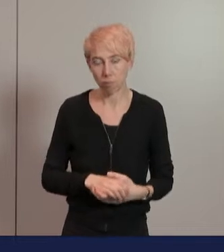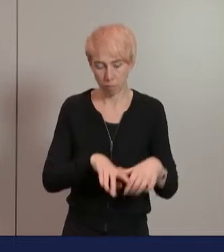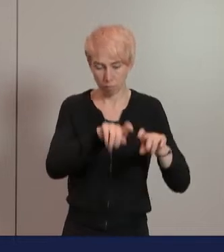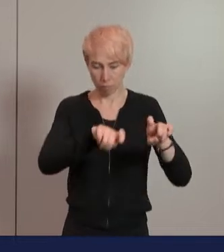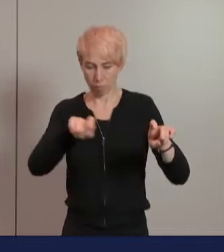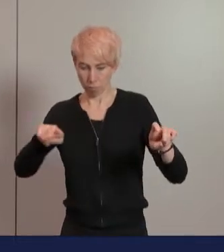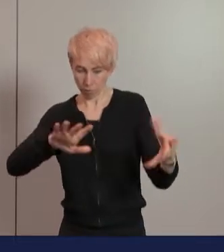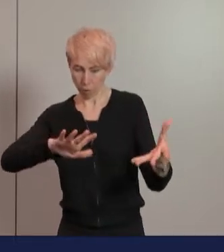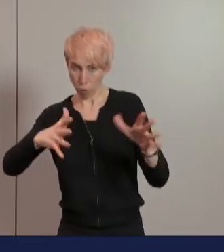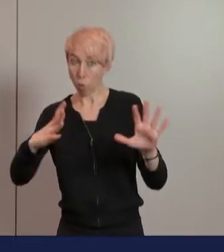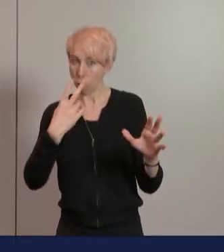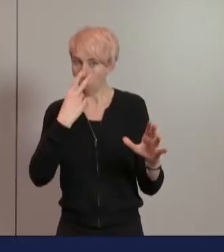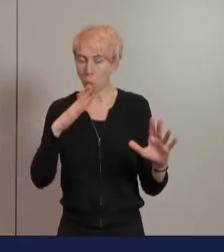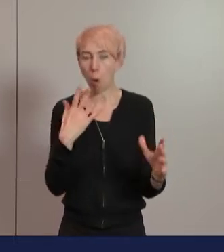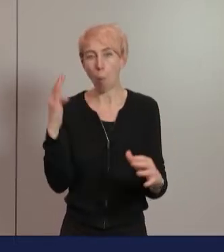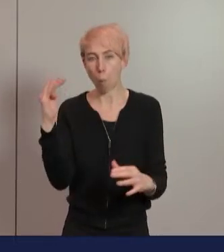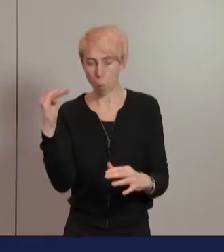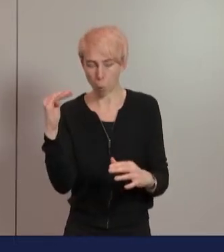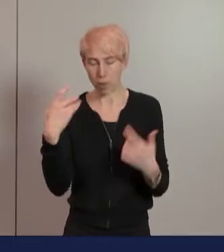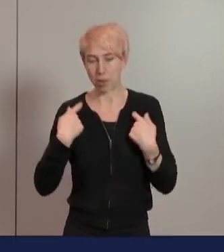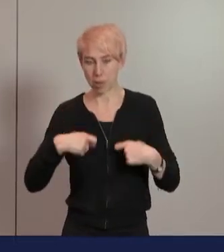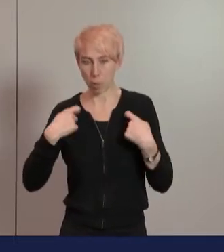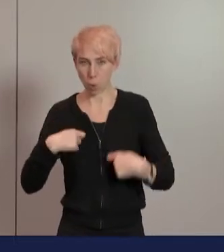L'évolution des recettes est représentée par la courbe bleue et celle des dépenses par la courbe rouge.